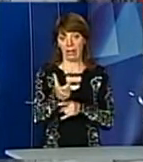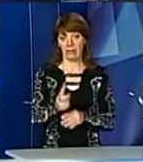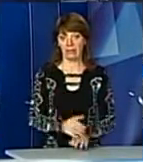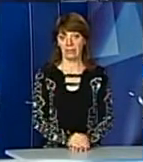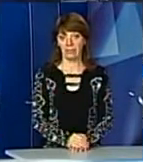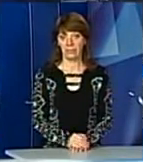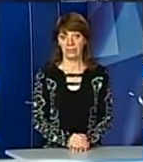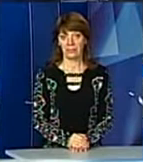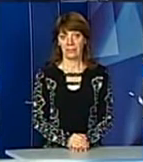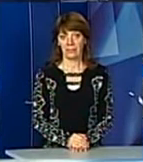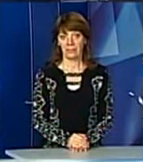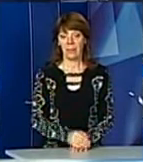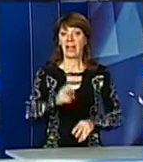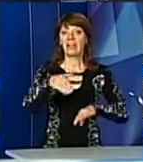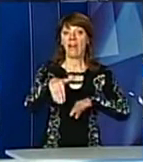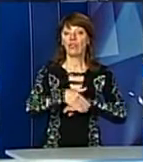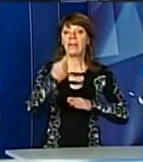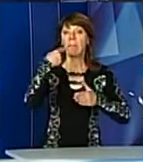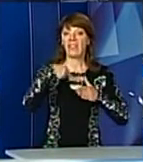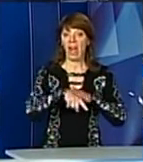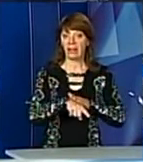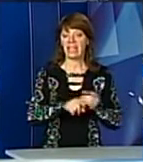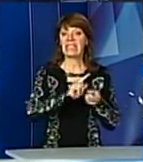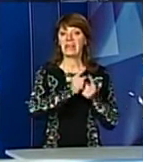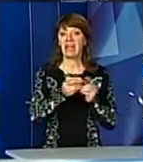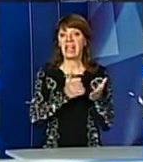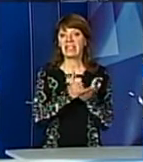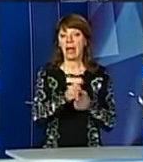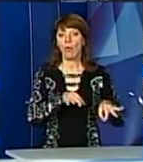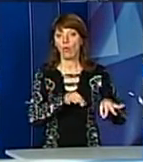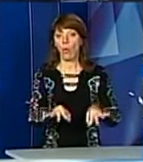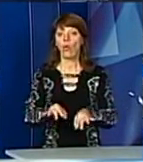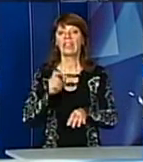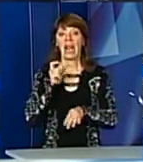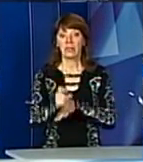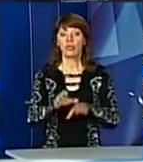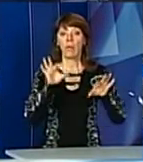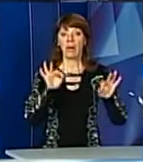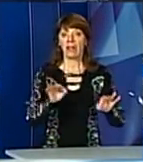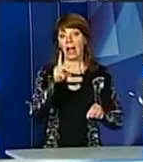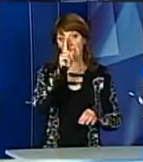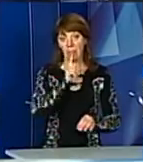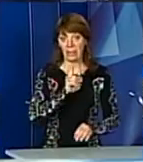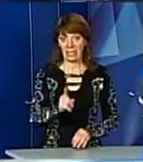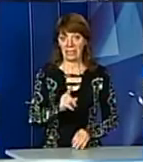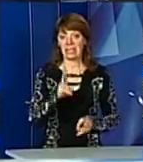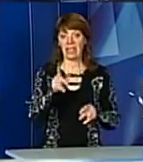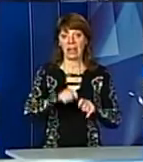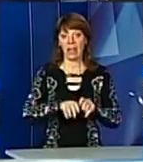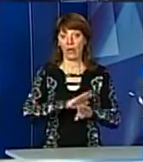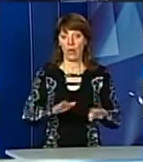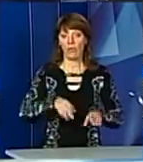Новини. На вулиці Підвальній змінять схему руху транспорту. Щоправда, поки на місяць. На